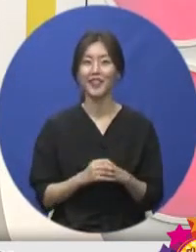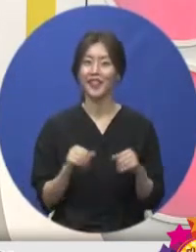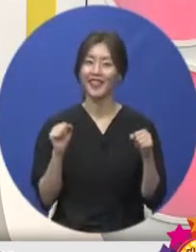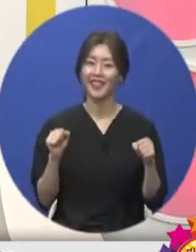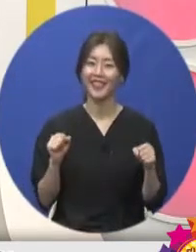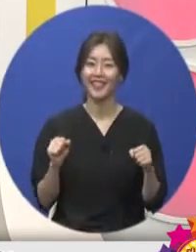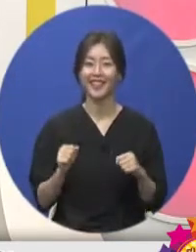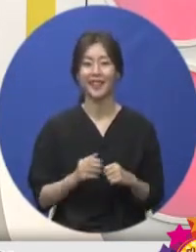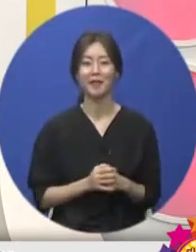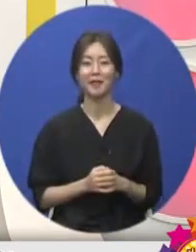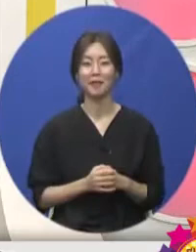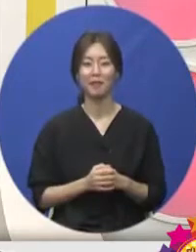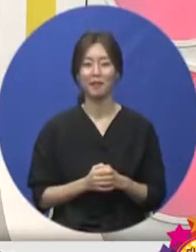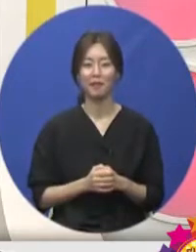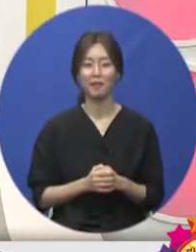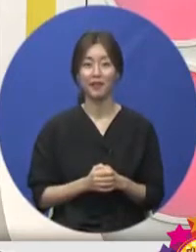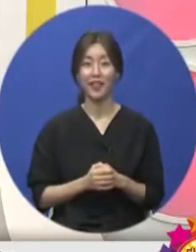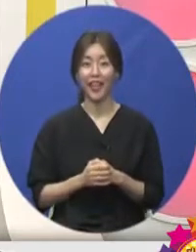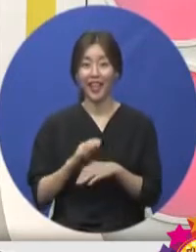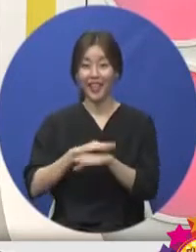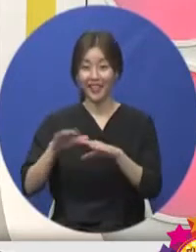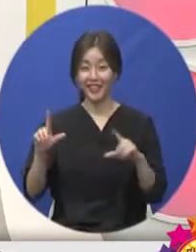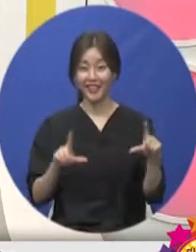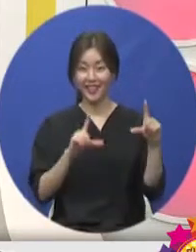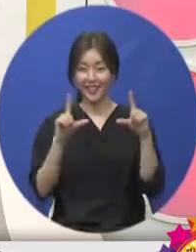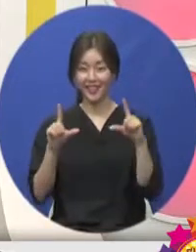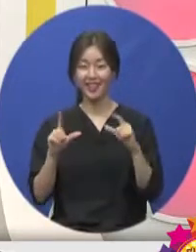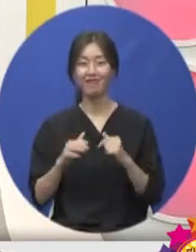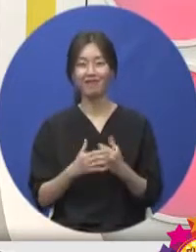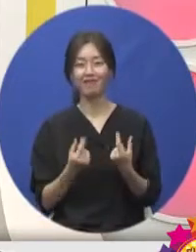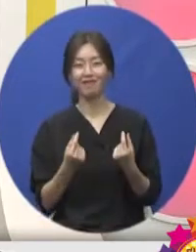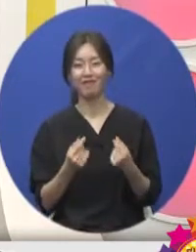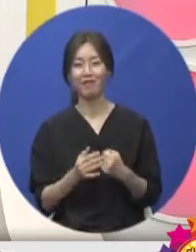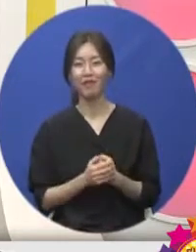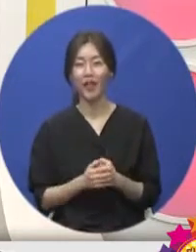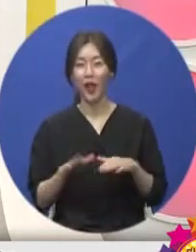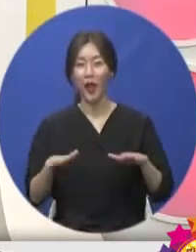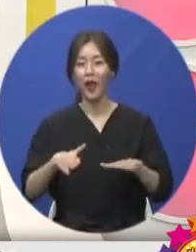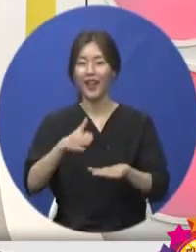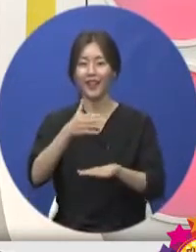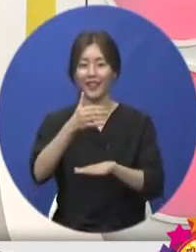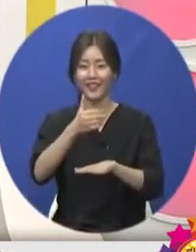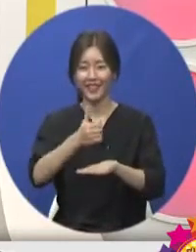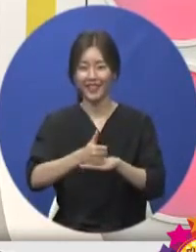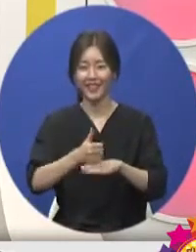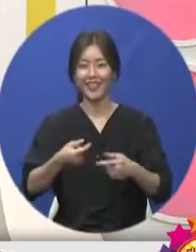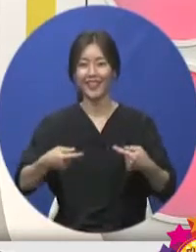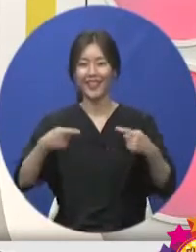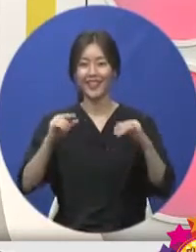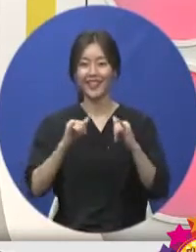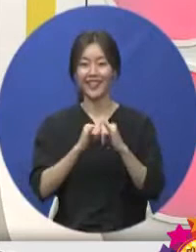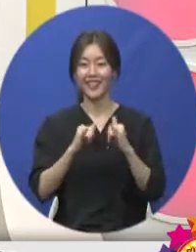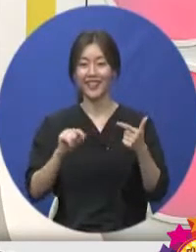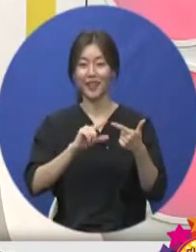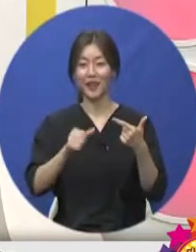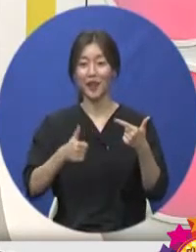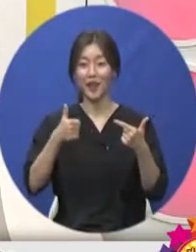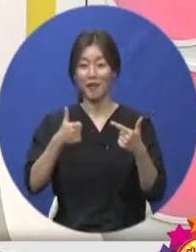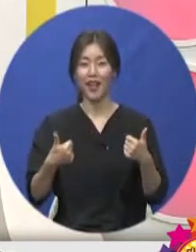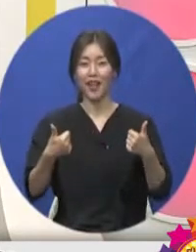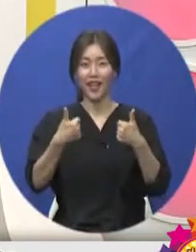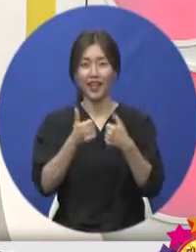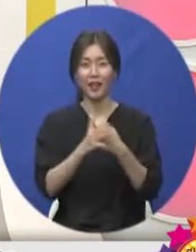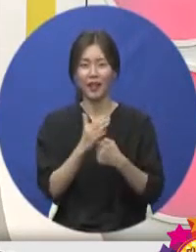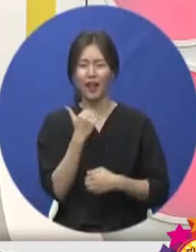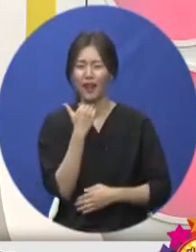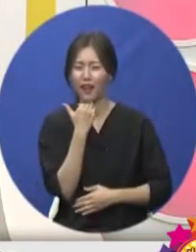안녕하세요. 네. 잘 지내셨어요? 네. 네. 오늘 마지막 참 그 결선자라서 많이 네.